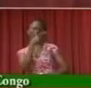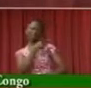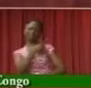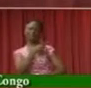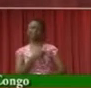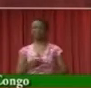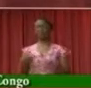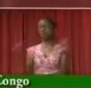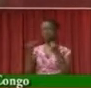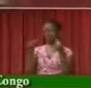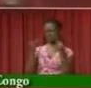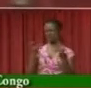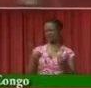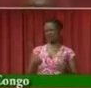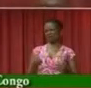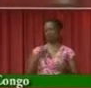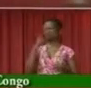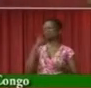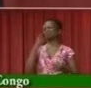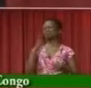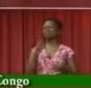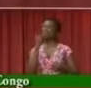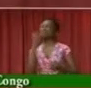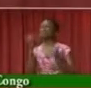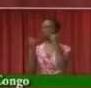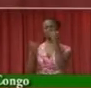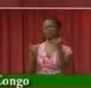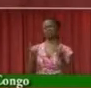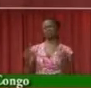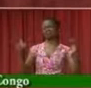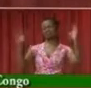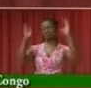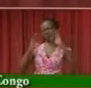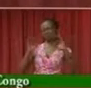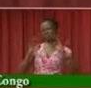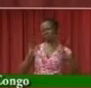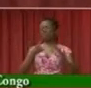pas remercié Dieu parce que les Corinthiens étaient en vie?